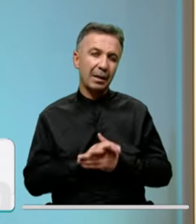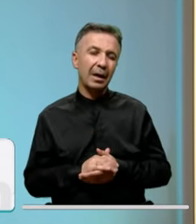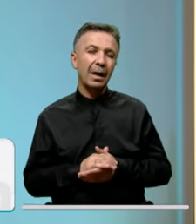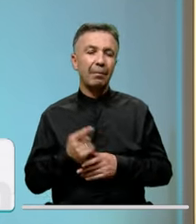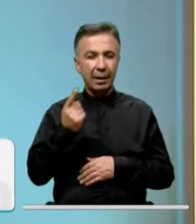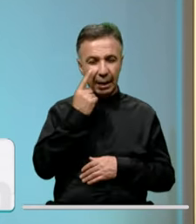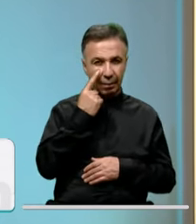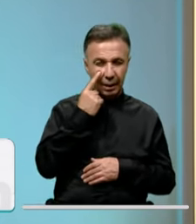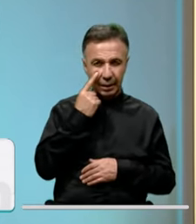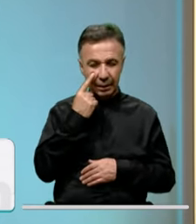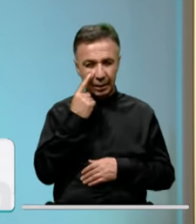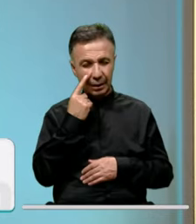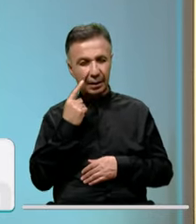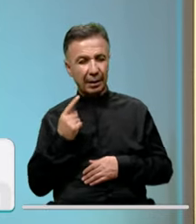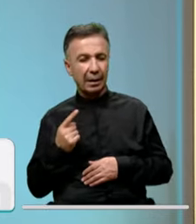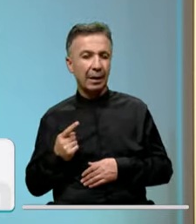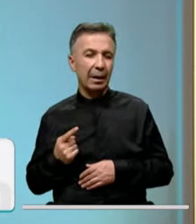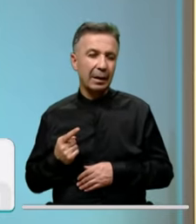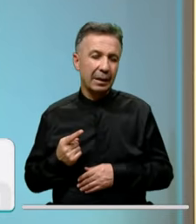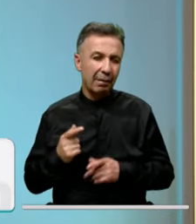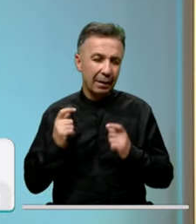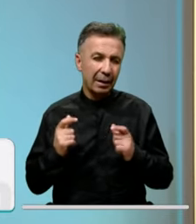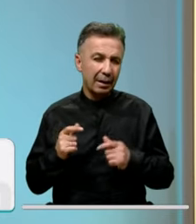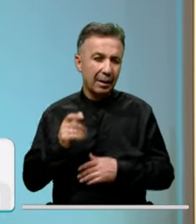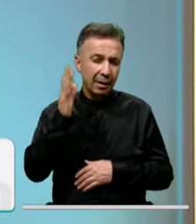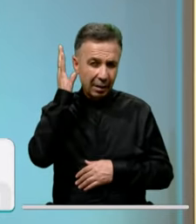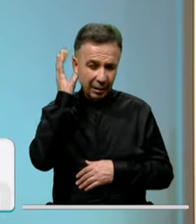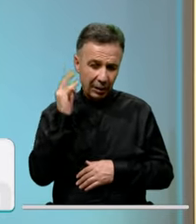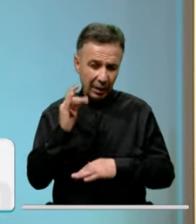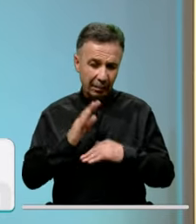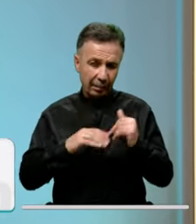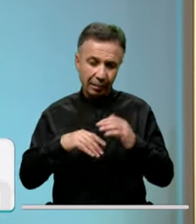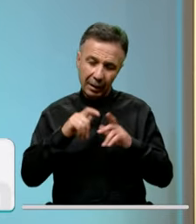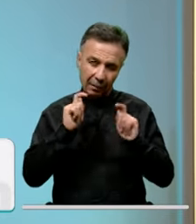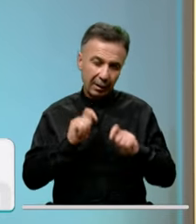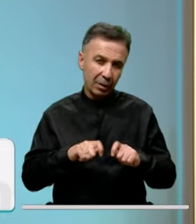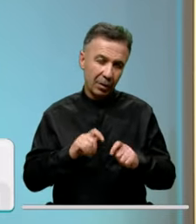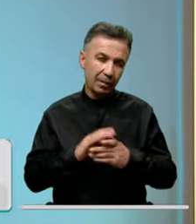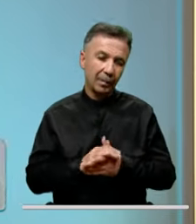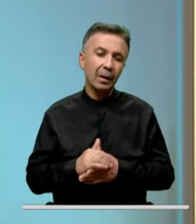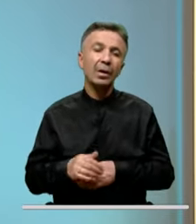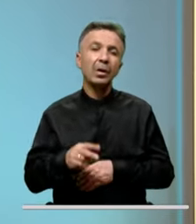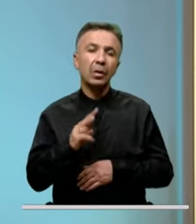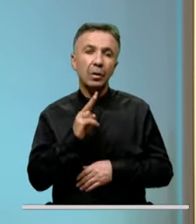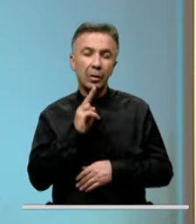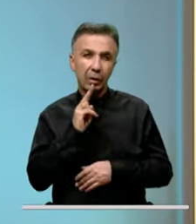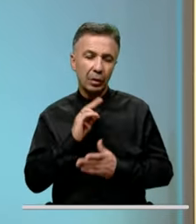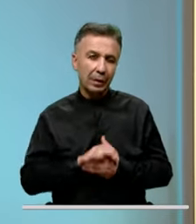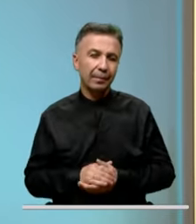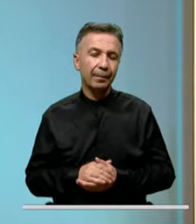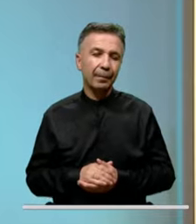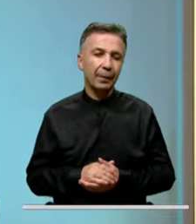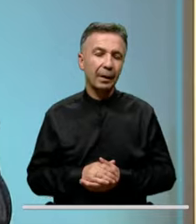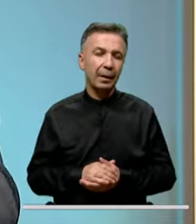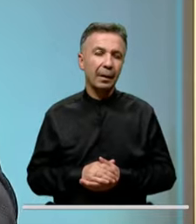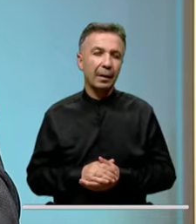kamu yararına bir yere vermiş. Nereye? Camiye vermiş hocam. Cami inşaatına vermiş. Sonuçta yine